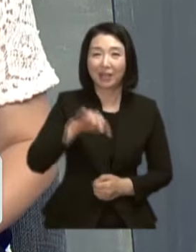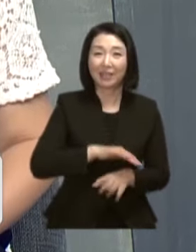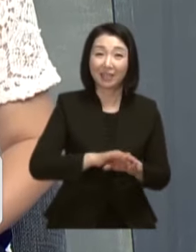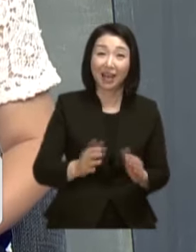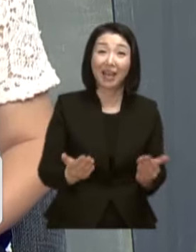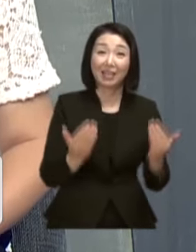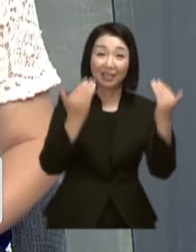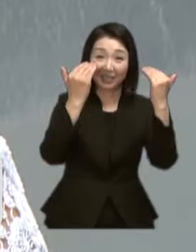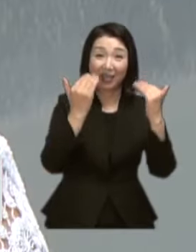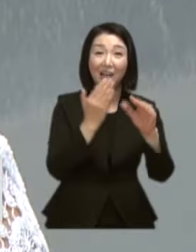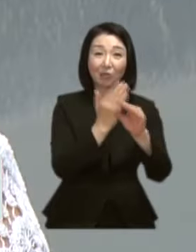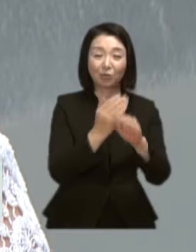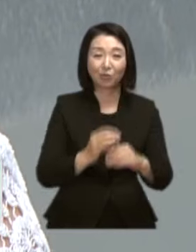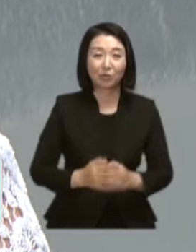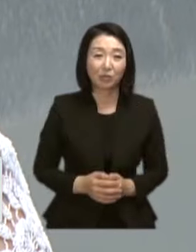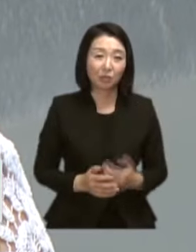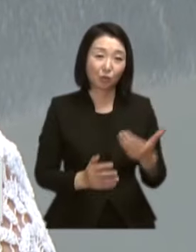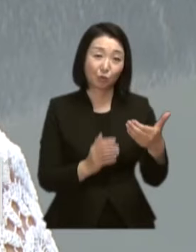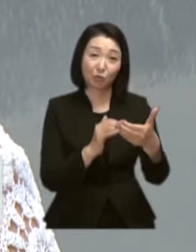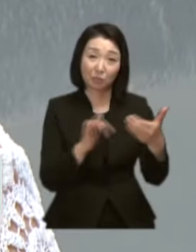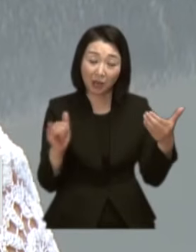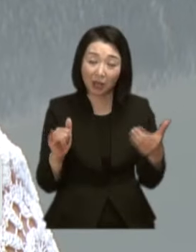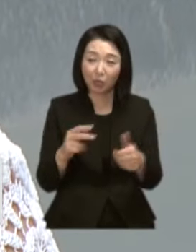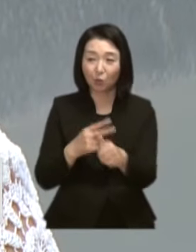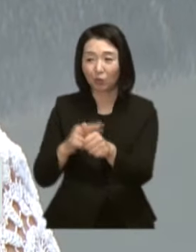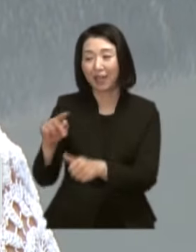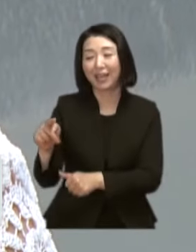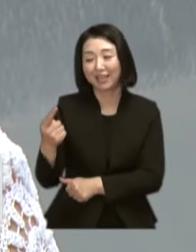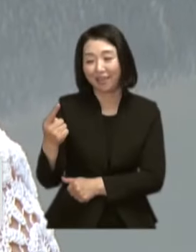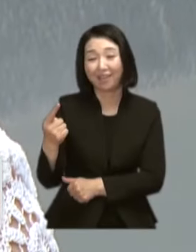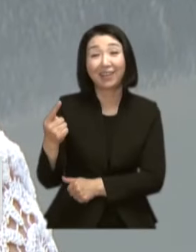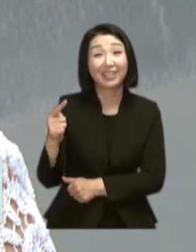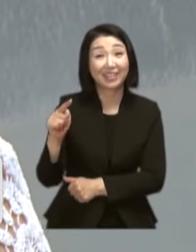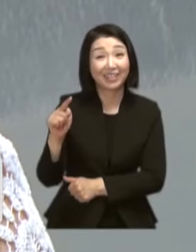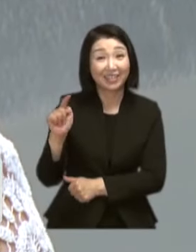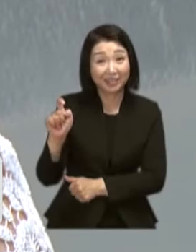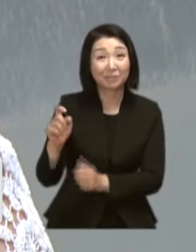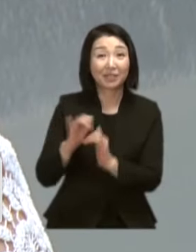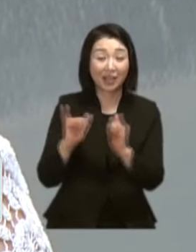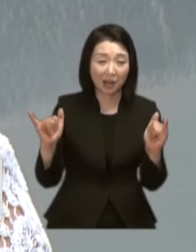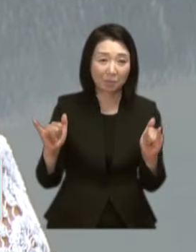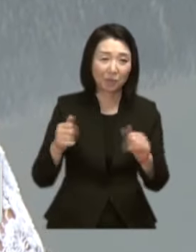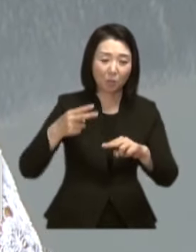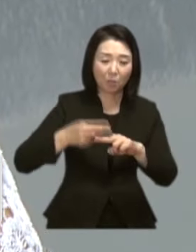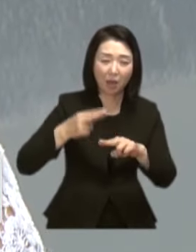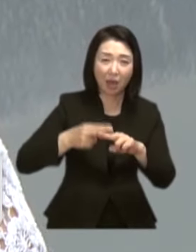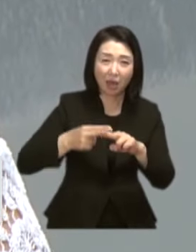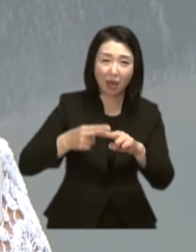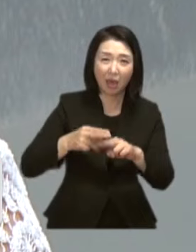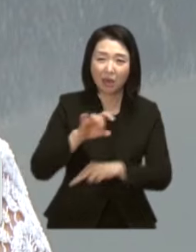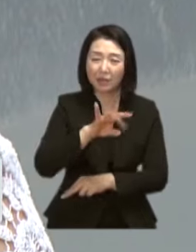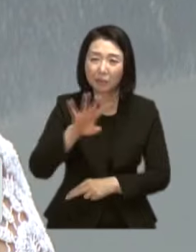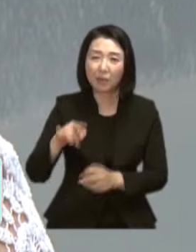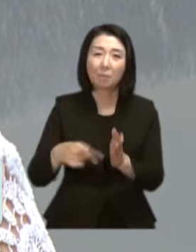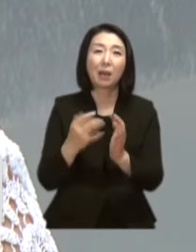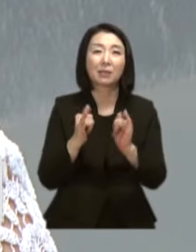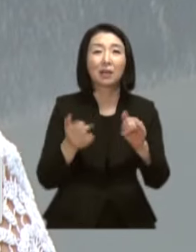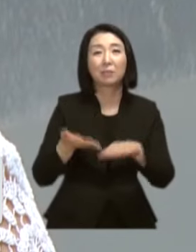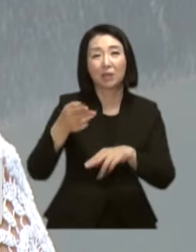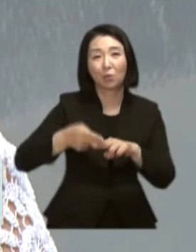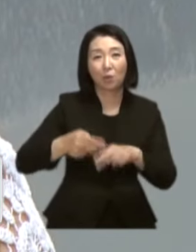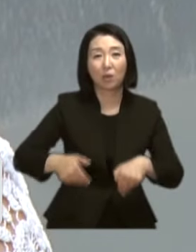곳입니다. 현재 90여 명의 아이들과 10여 명의 교사들까지 100여 인분의 식사가 매끼 베풀어지고 있는데요.